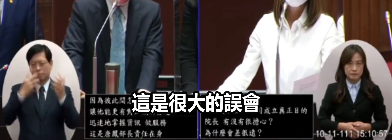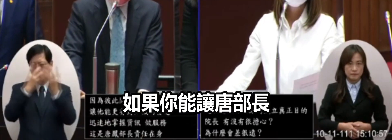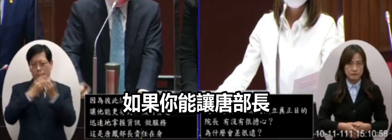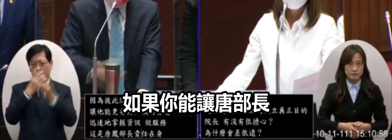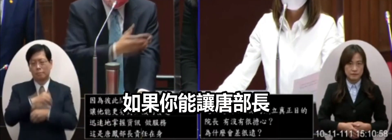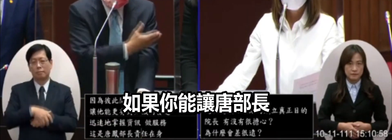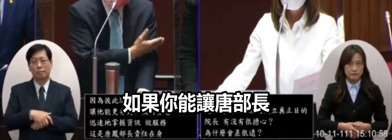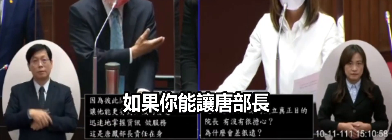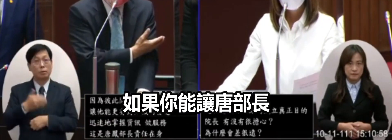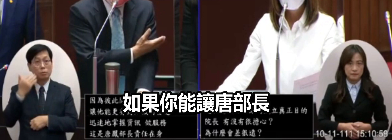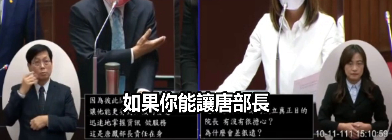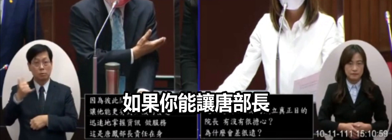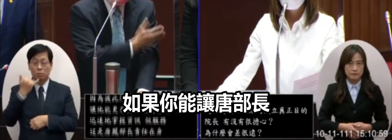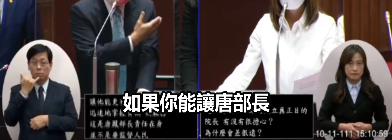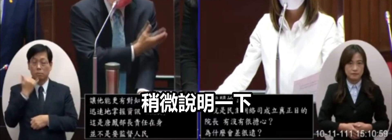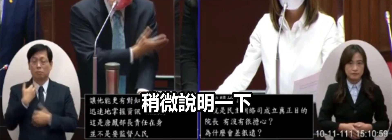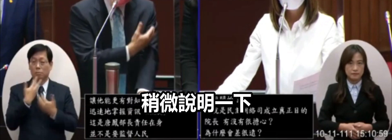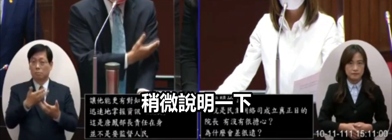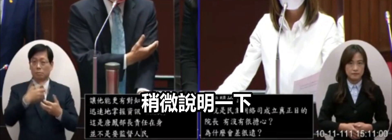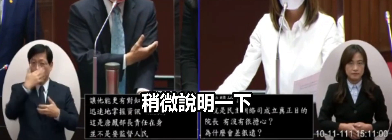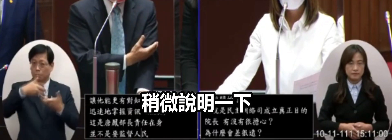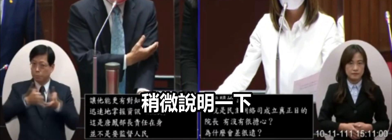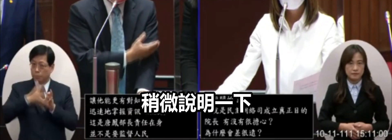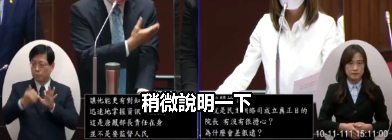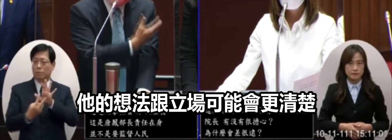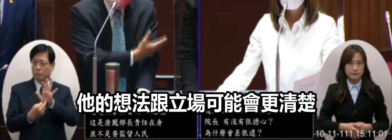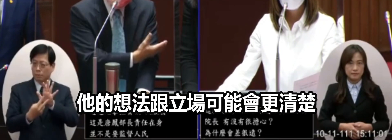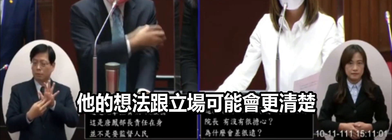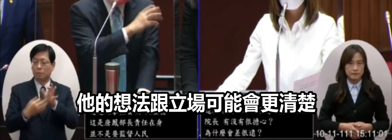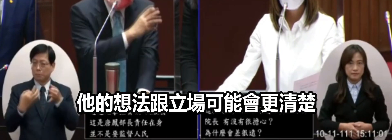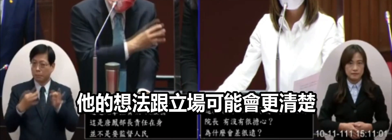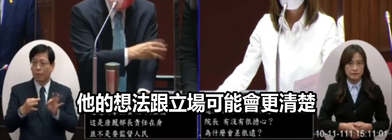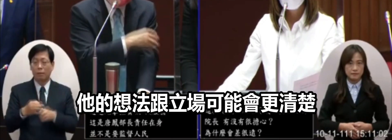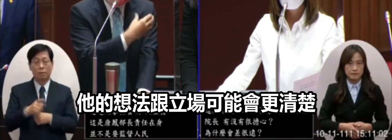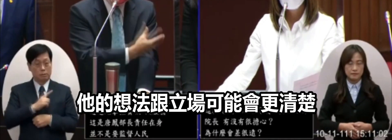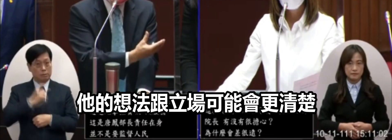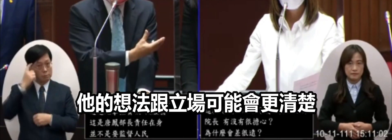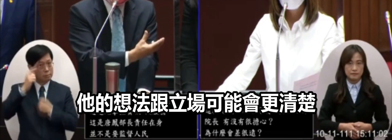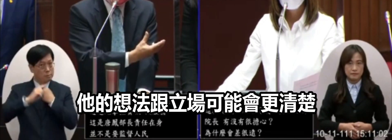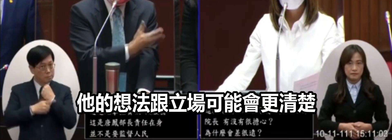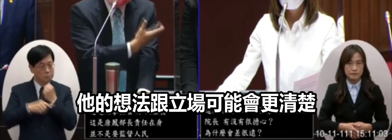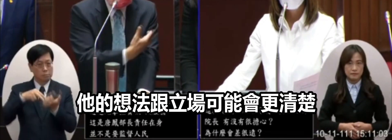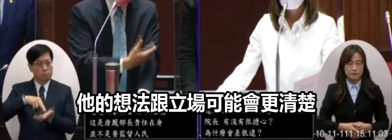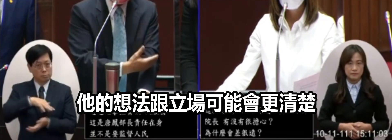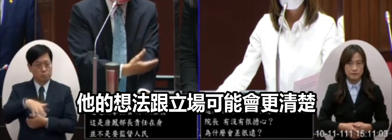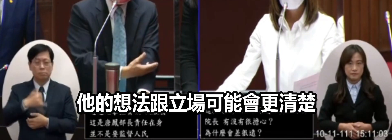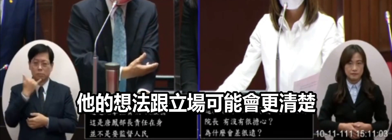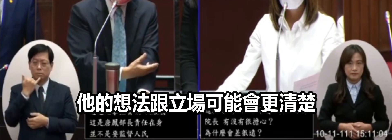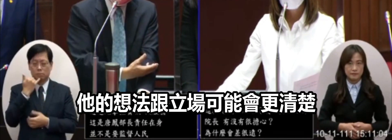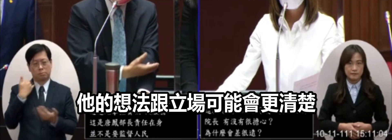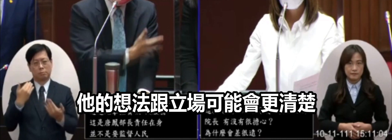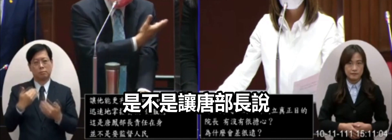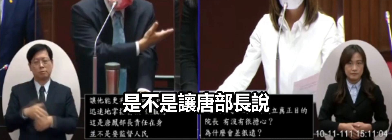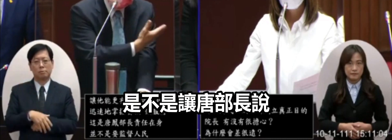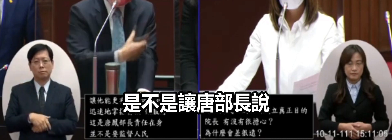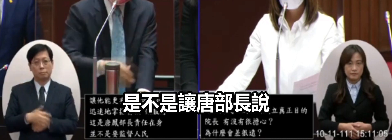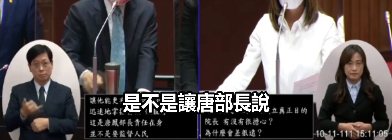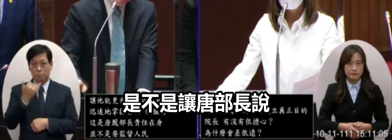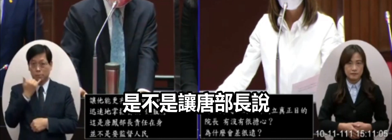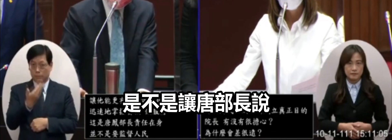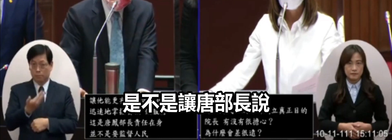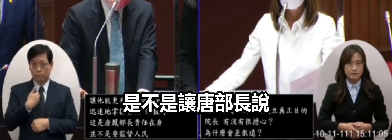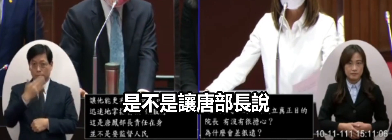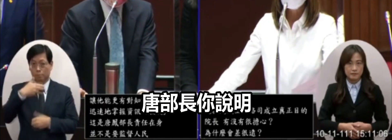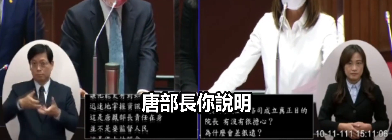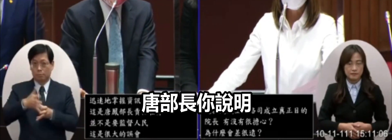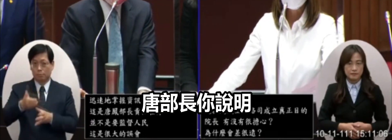会。那如果你能让唐部长稍微说明一下他的想法跟立场，可能会更清楚， 是不是让唐